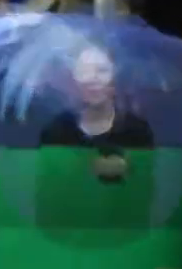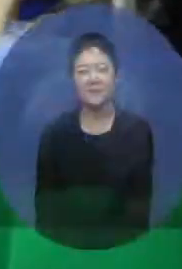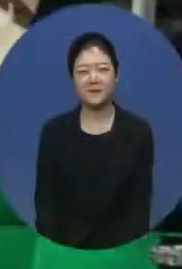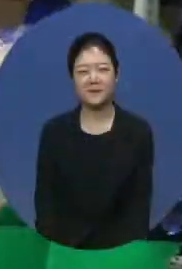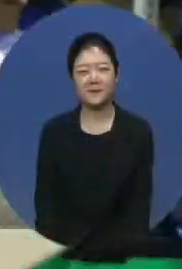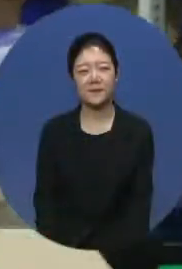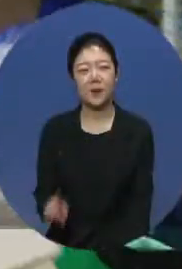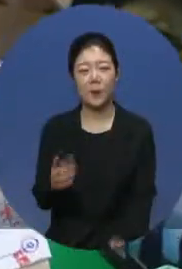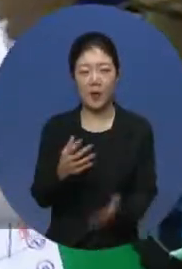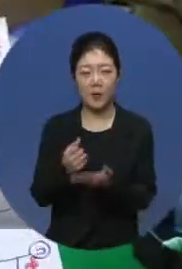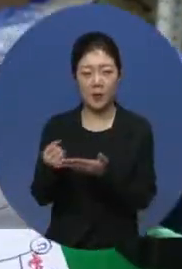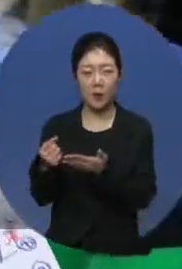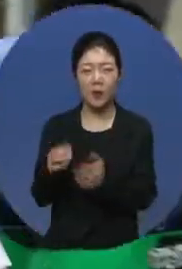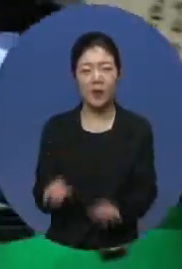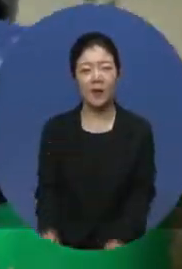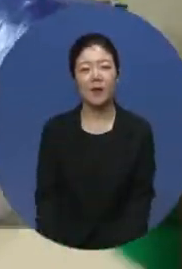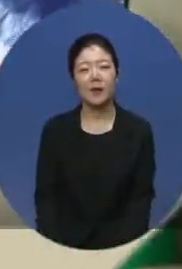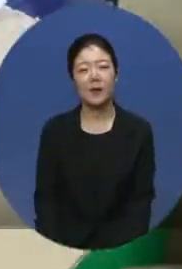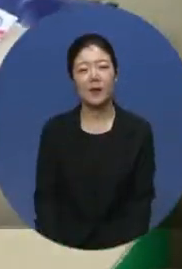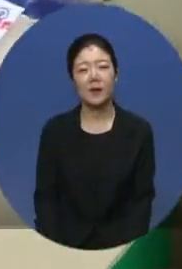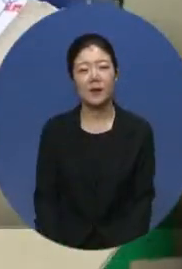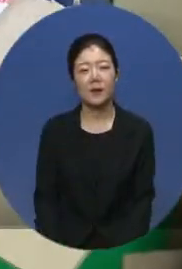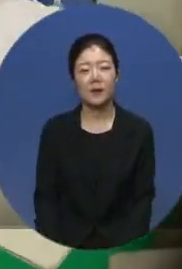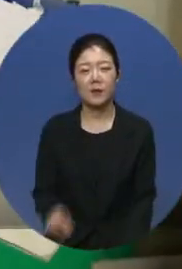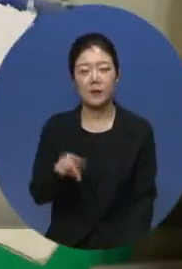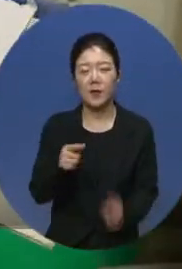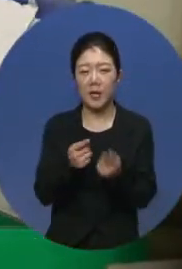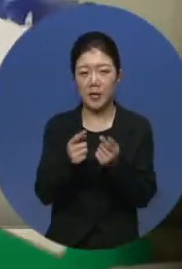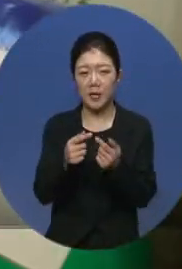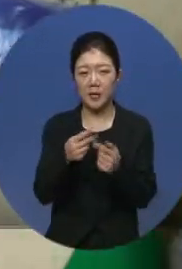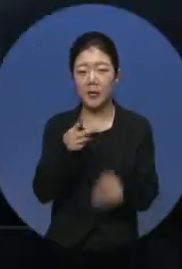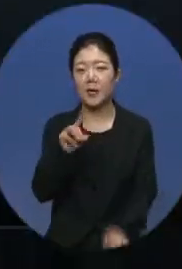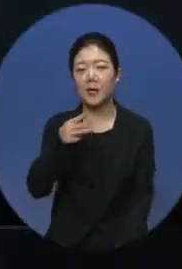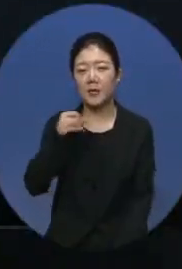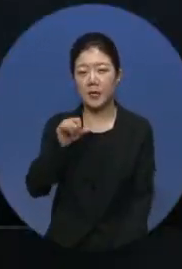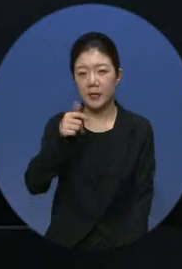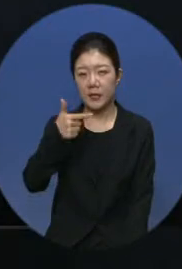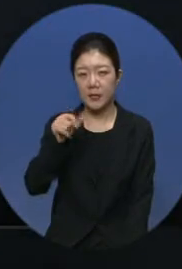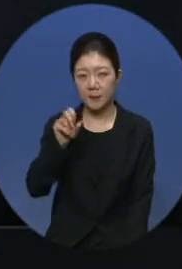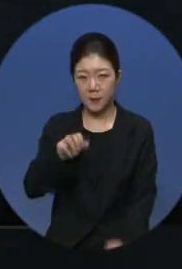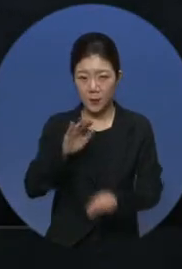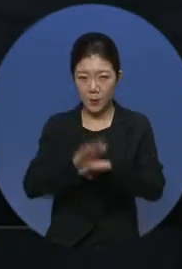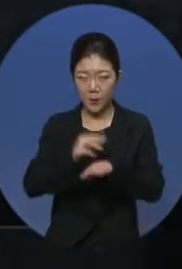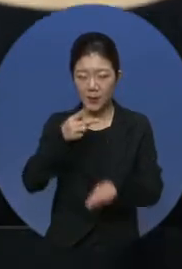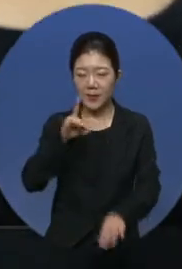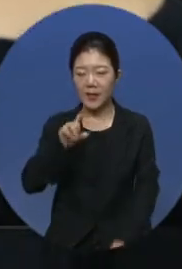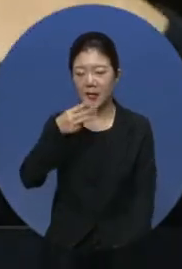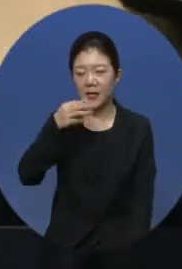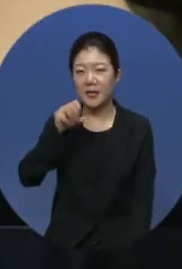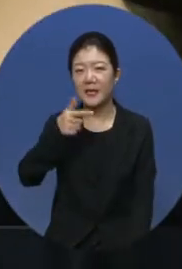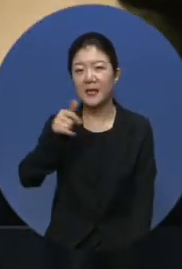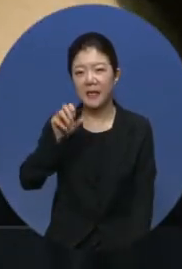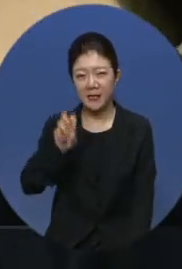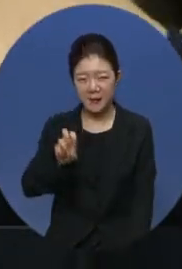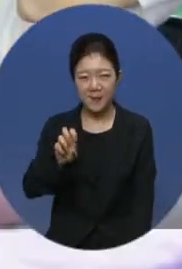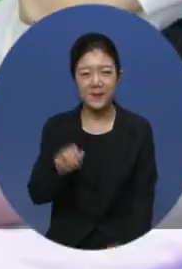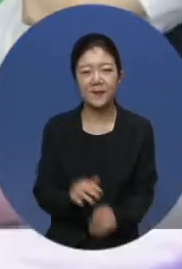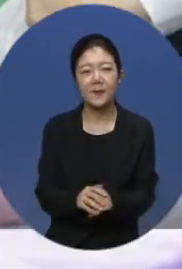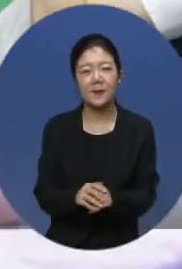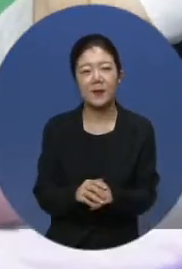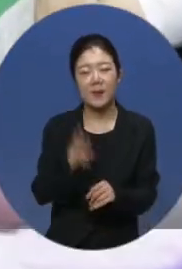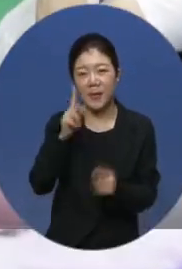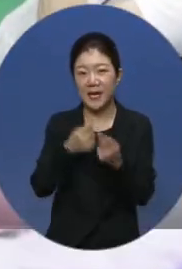네가 받아와. 이제 정윤이랑 정윤 씨랑 서대리님이랑 뭐 손대리님이랑 서대리님 손대리님 그다음에